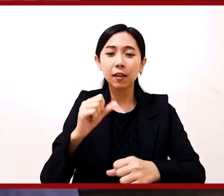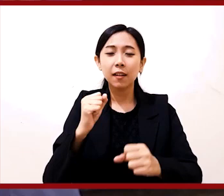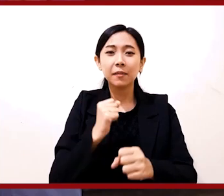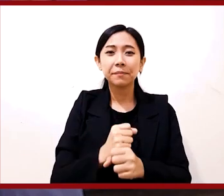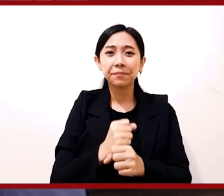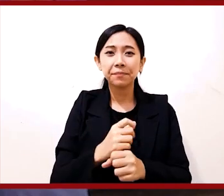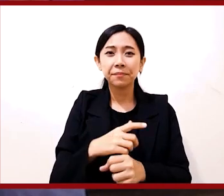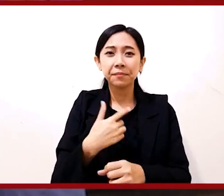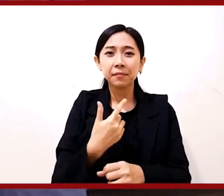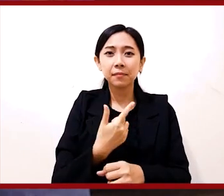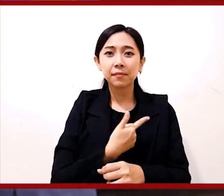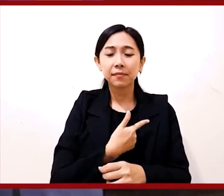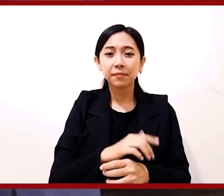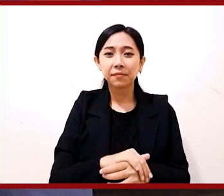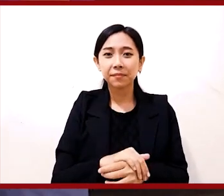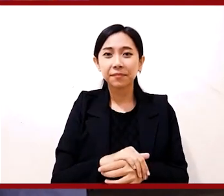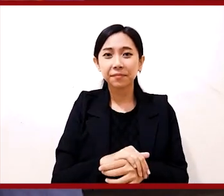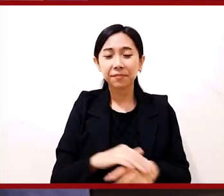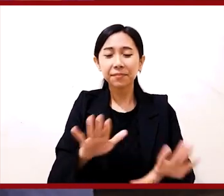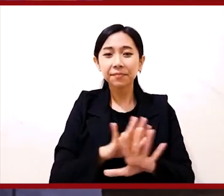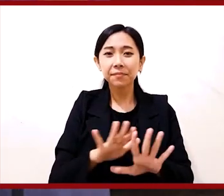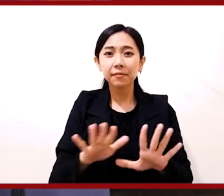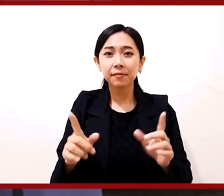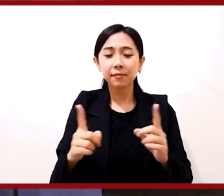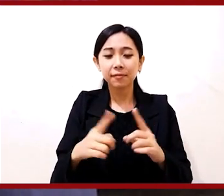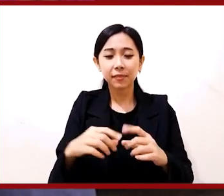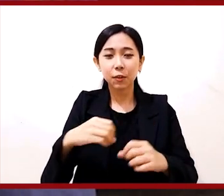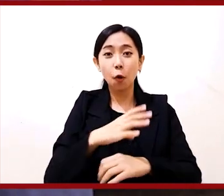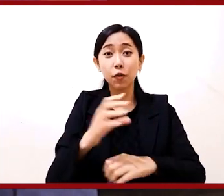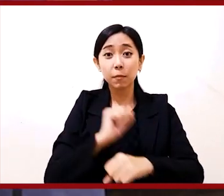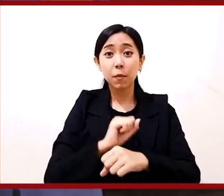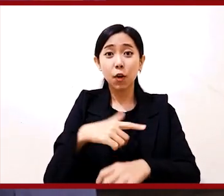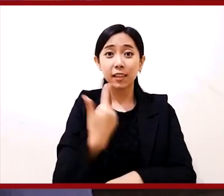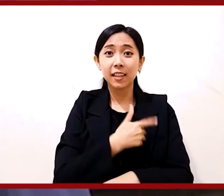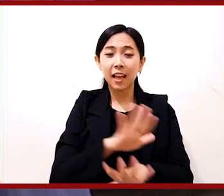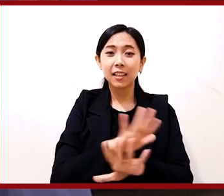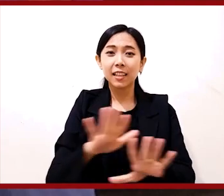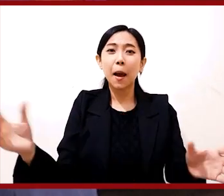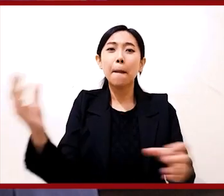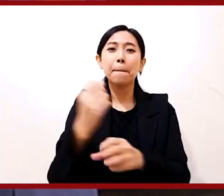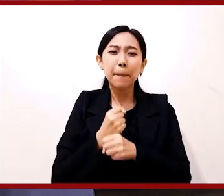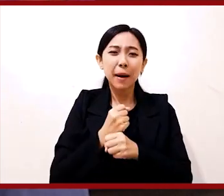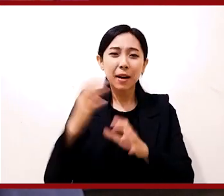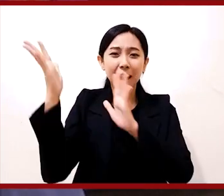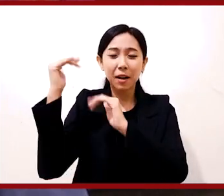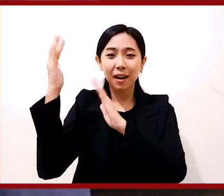terpana. Namun ingat, jangan sampai pandemi ini membuat kita tak mampu lagi menggenggam